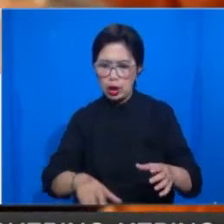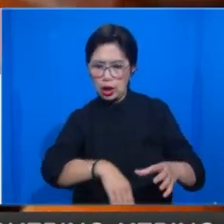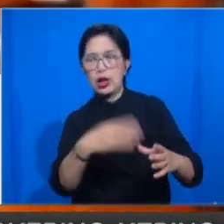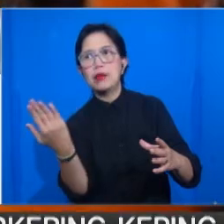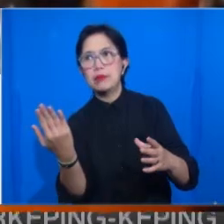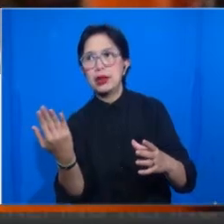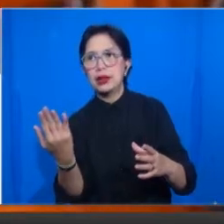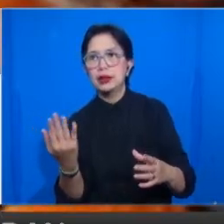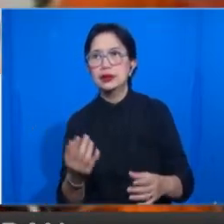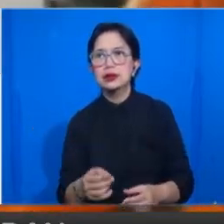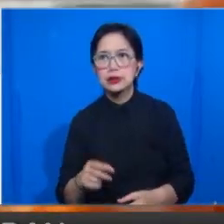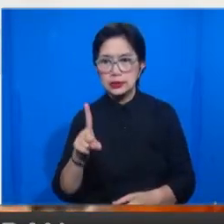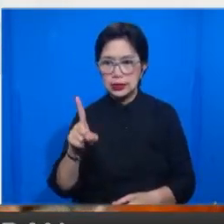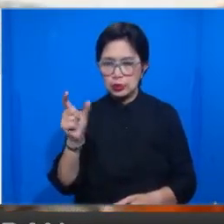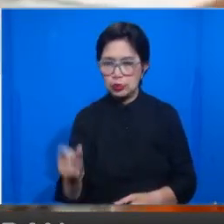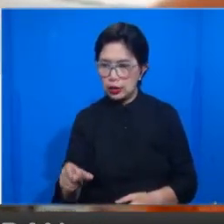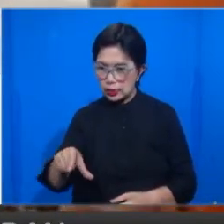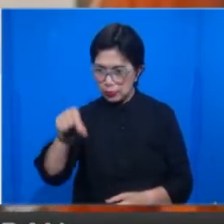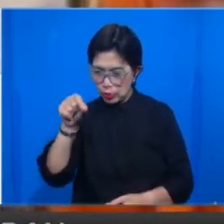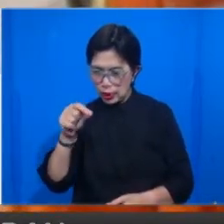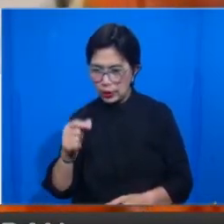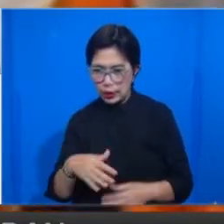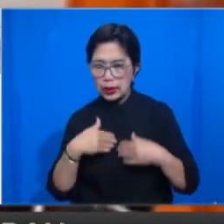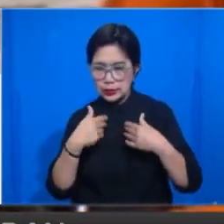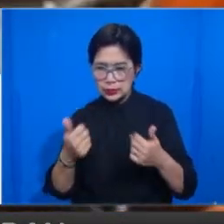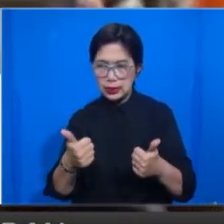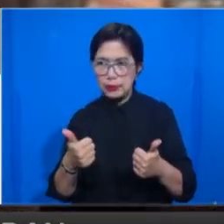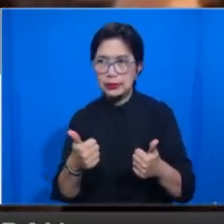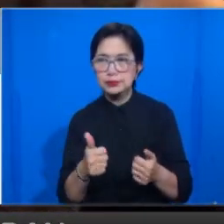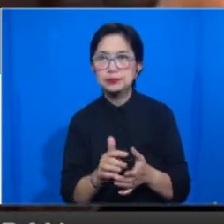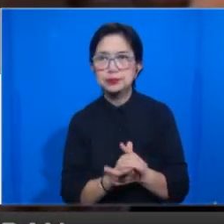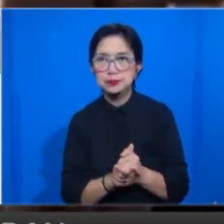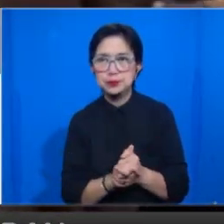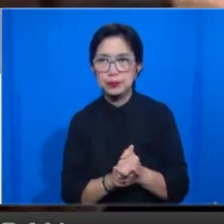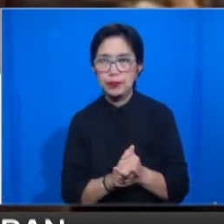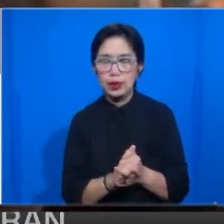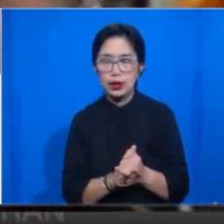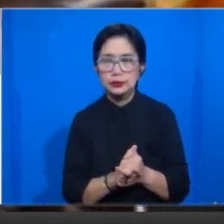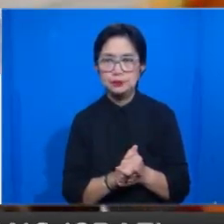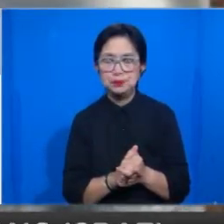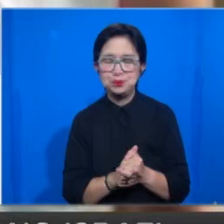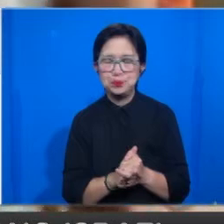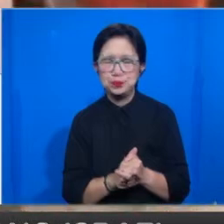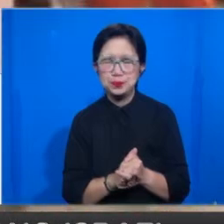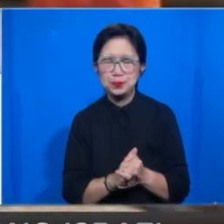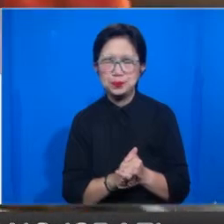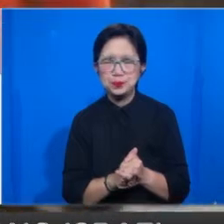satu penumpang ditemukan nelayan dari Lae-Lae yang kemudian melaporkan kecelakaan ini ke Basarnas Makassar.